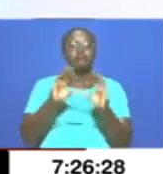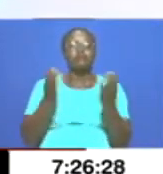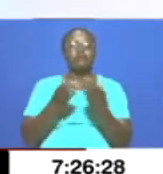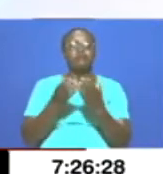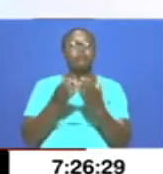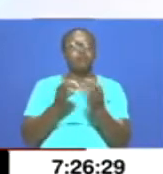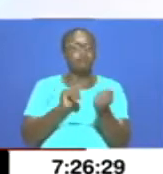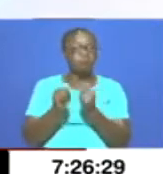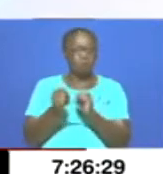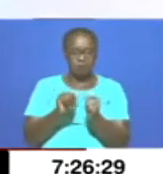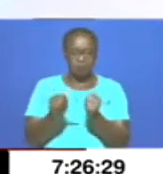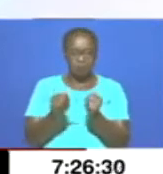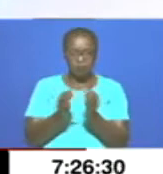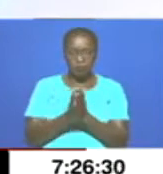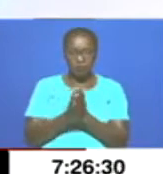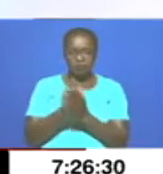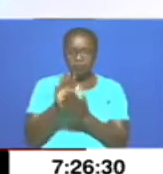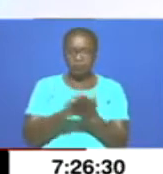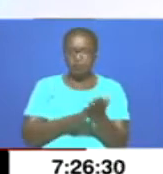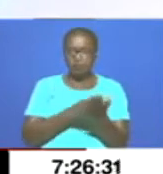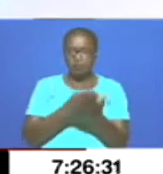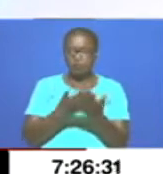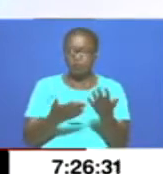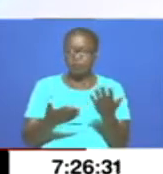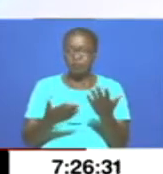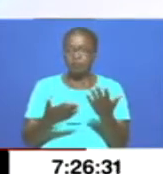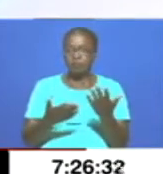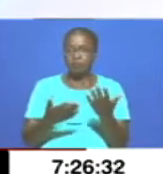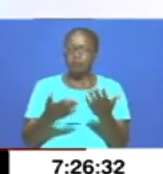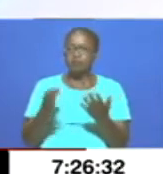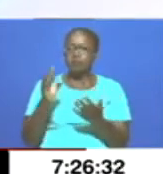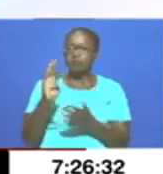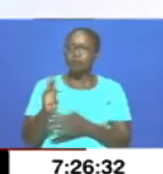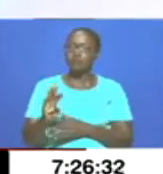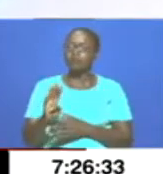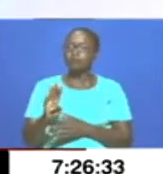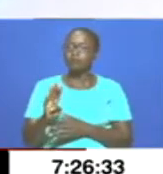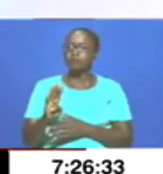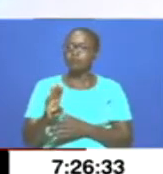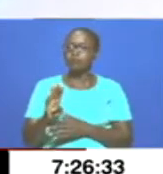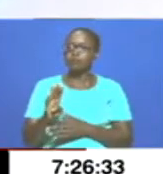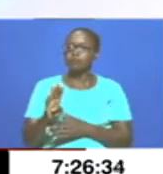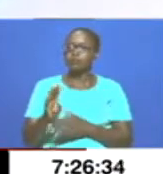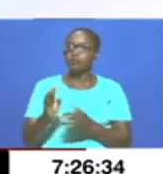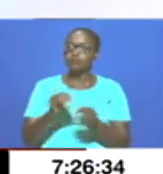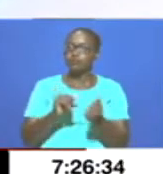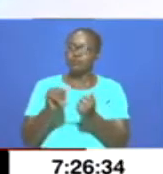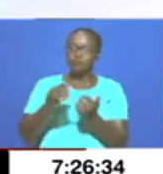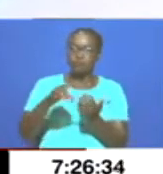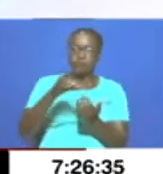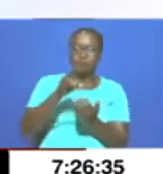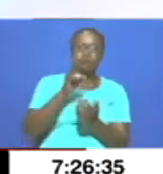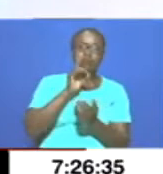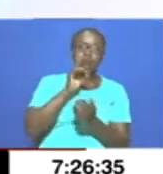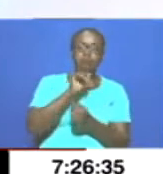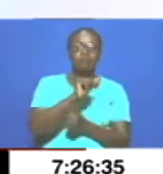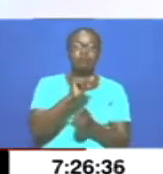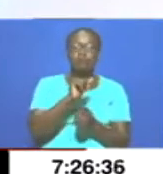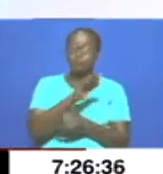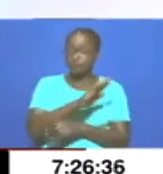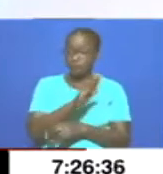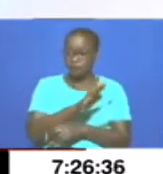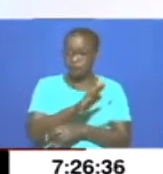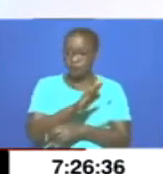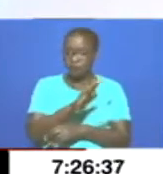kimataifa la mpira wa wavu FIVB litakapofanya draw ya mashindano hayo kesho jioni jijini Lausanne,